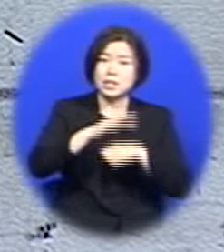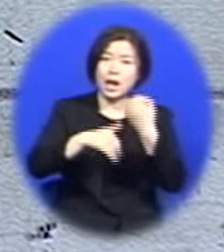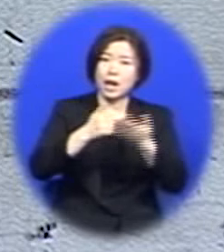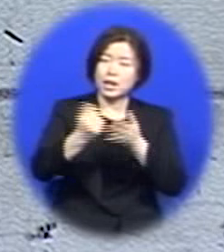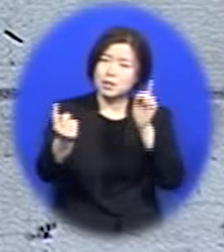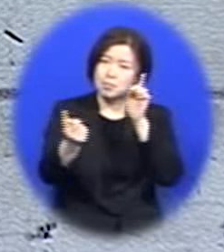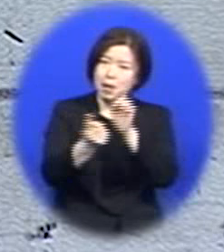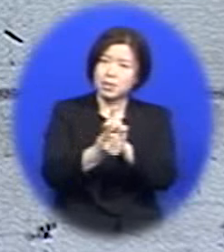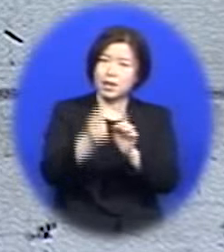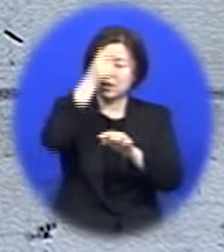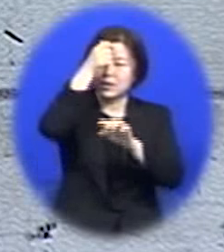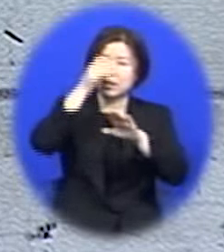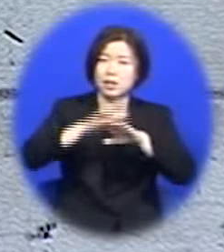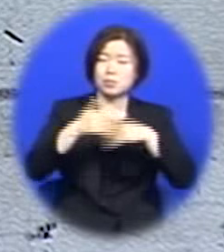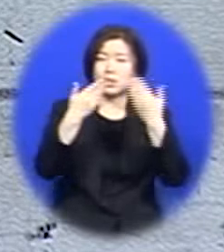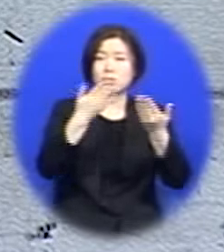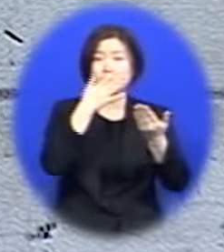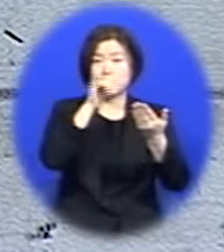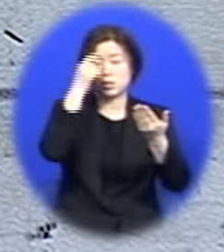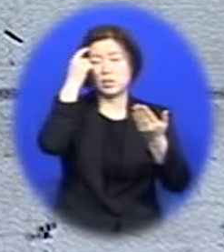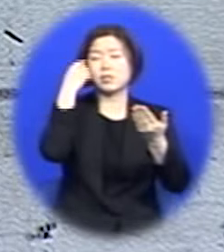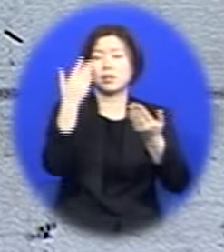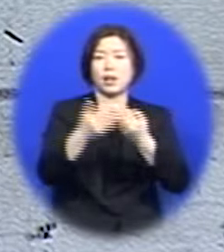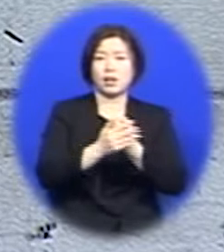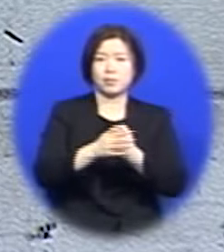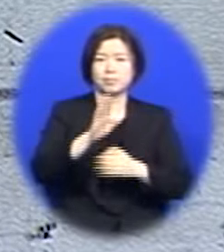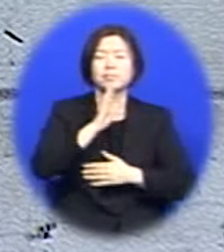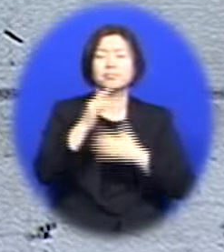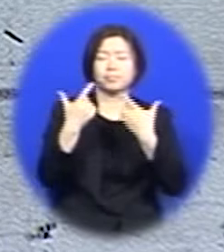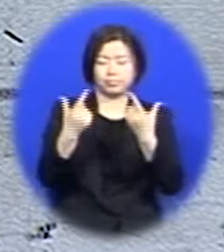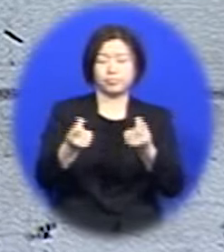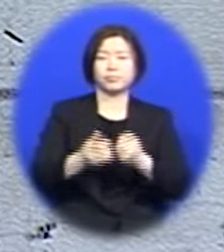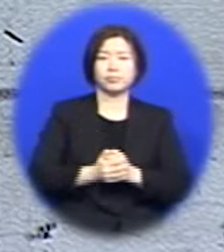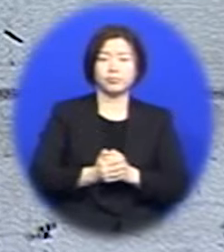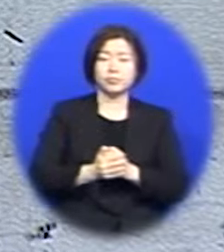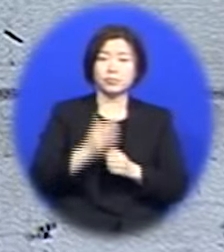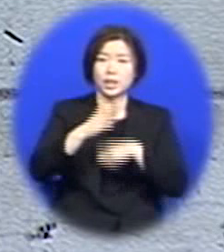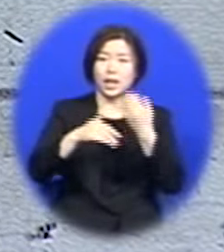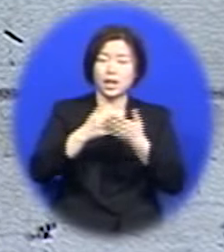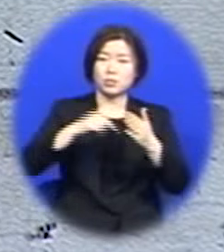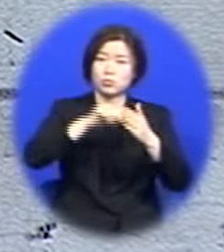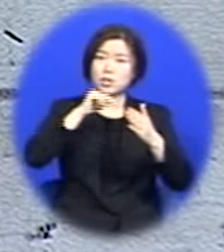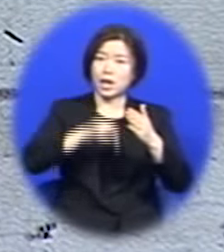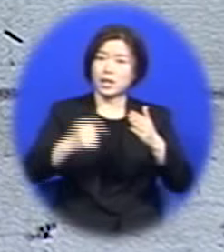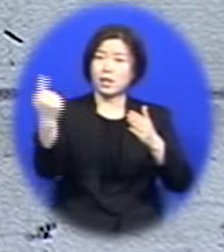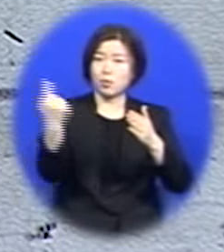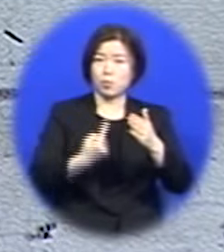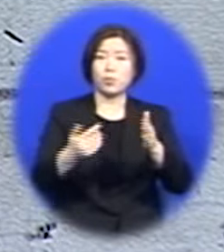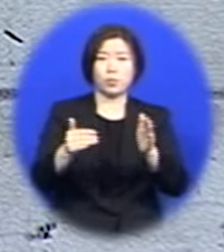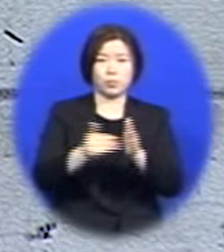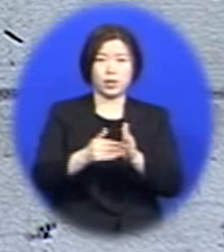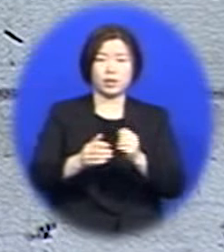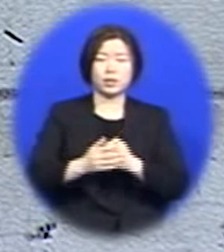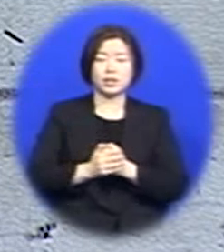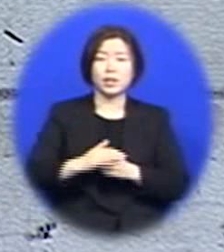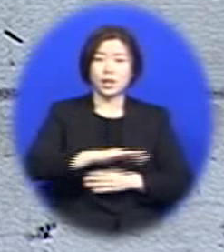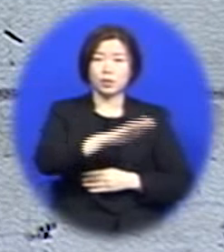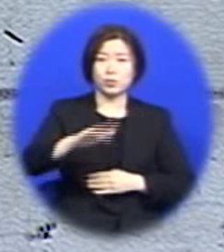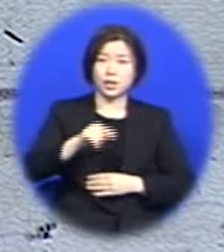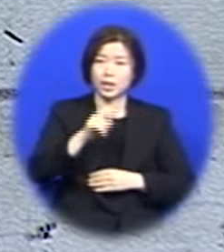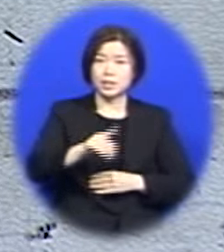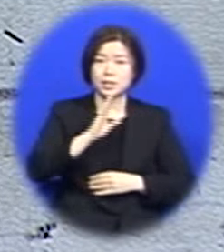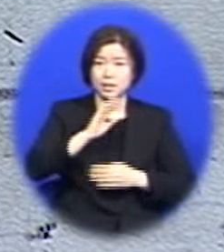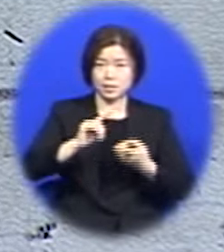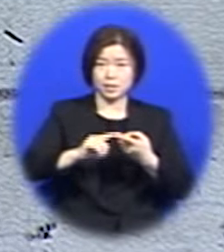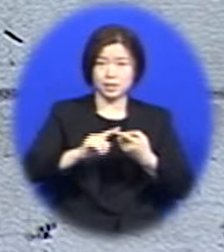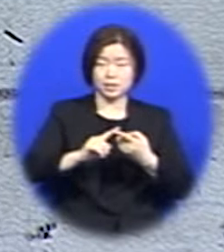내가 드릴 수 있을까? 물론입니다. 물론. 하나님이 우리 안에 오셨으니 우리가 이 사실을